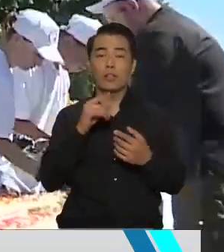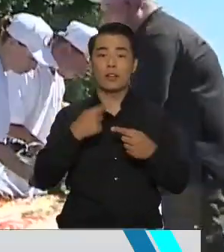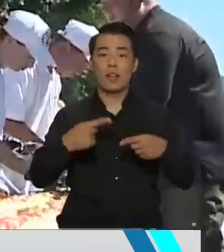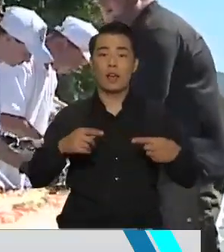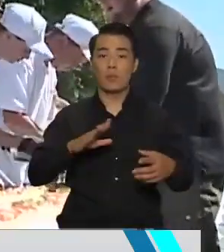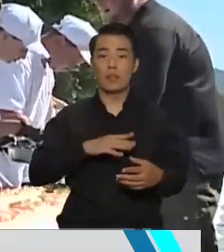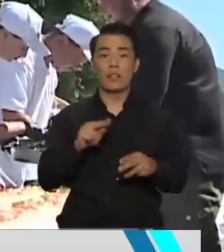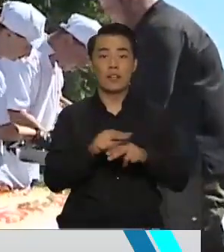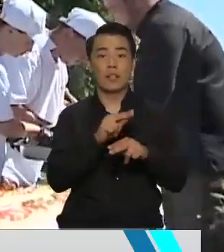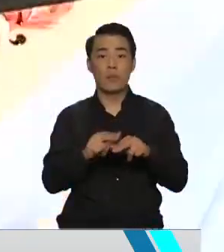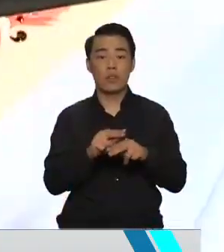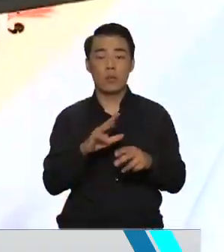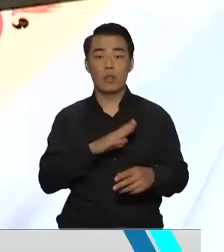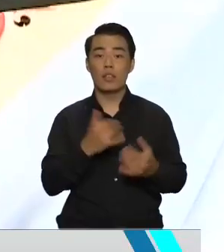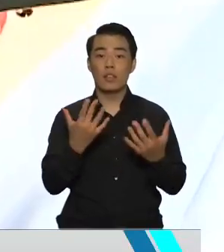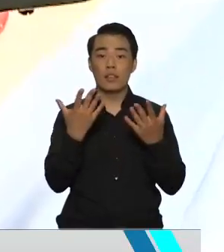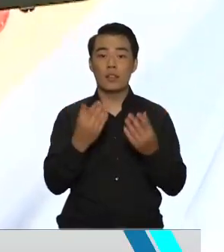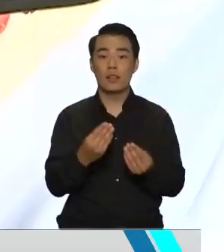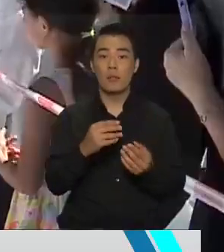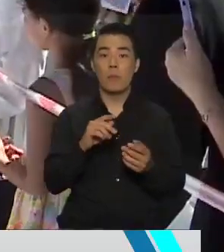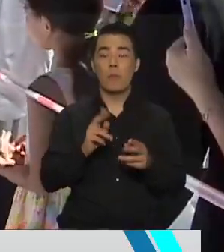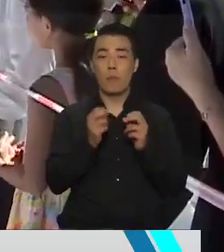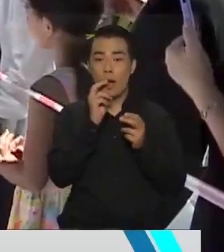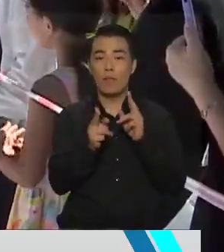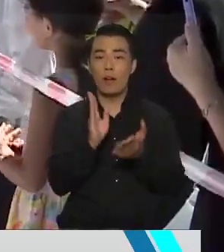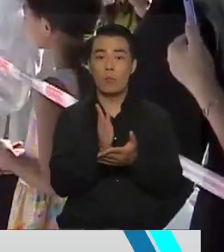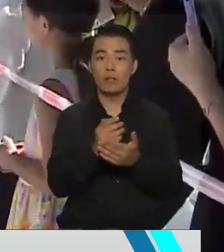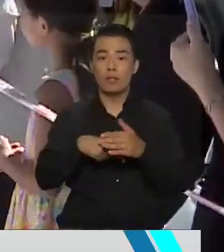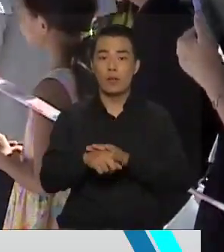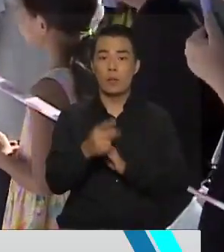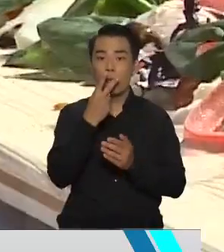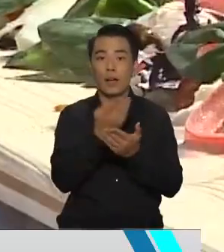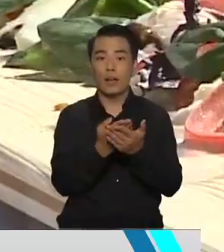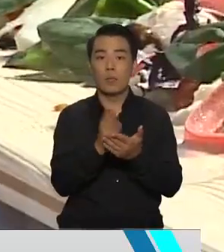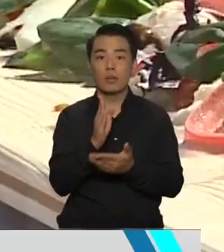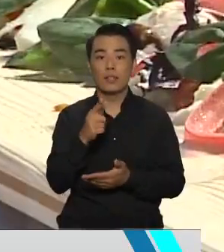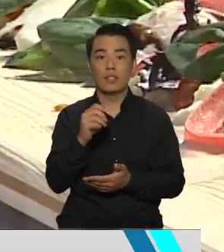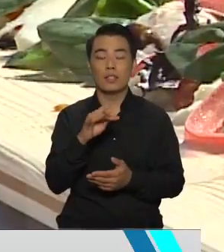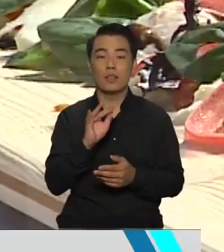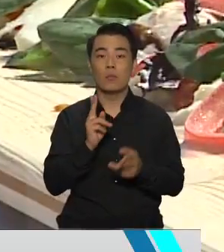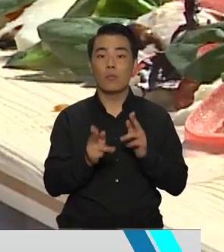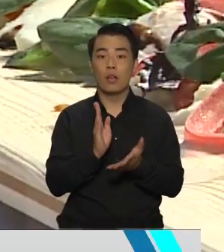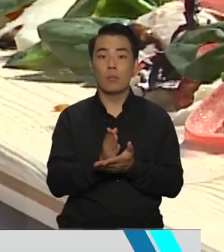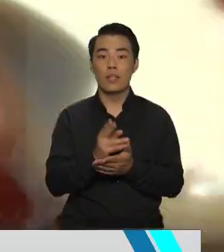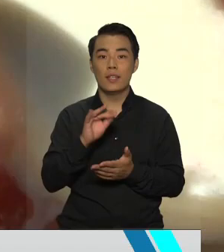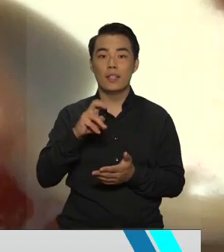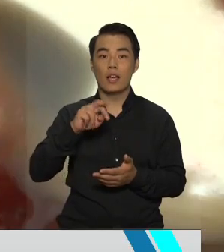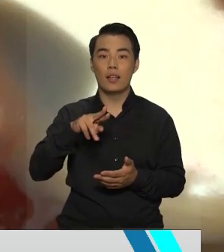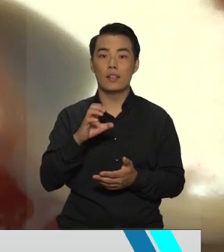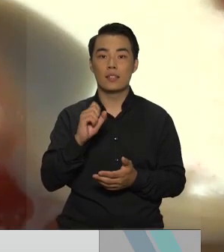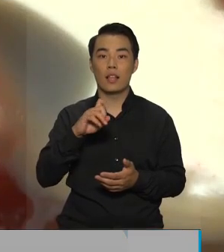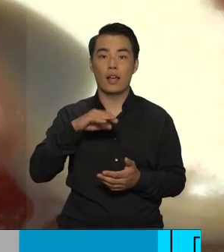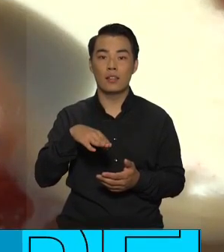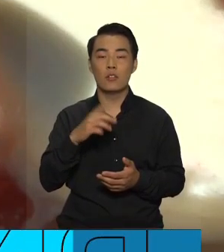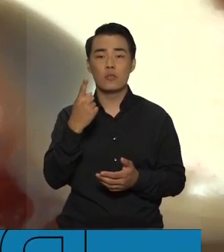и ремесленников. Сейчас здесь повара намерены побить рекорд Гиннесса и приготовить итальянский салат